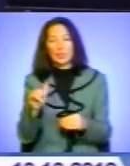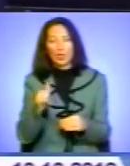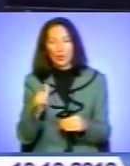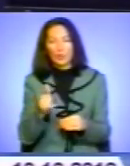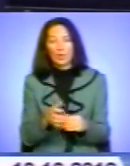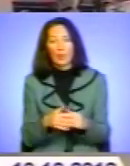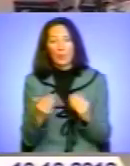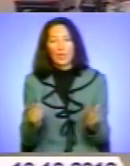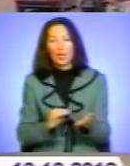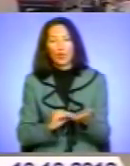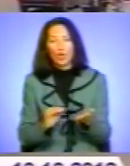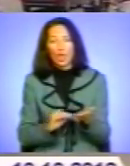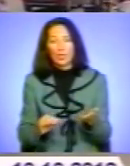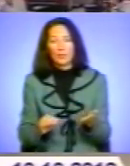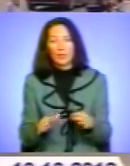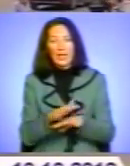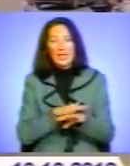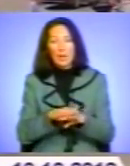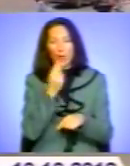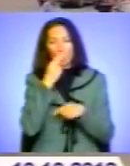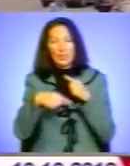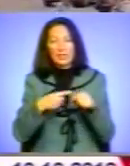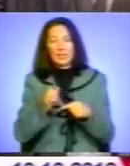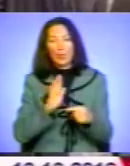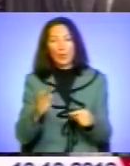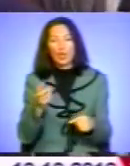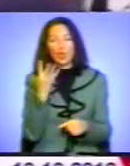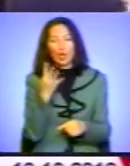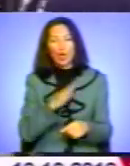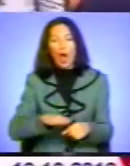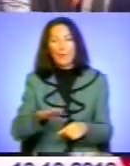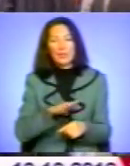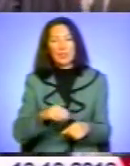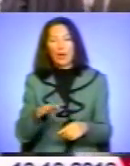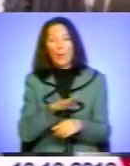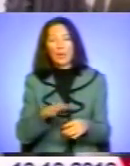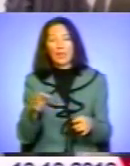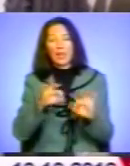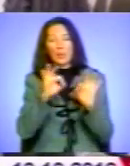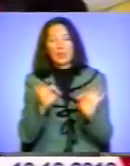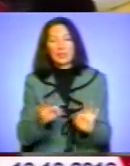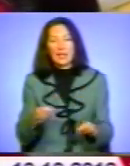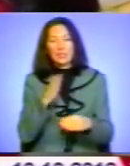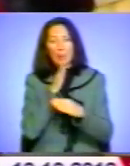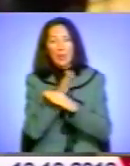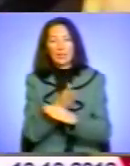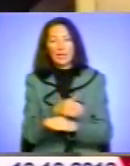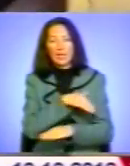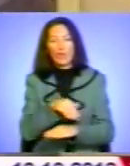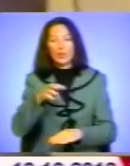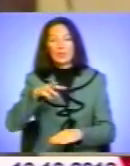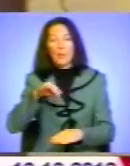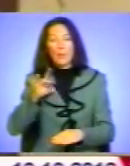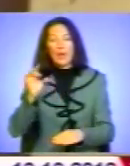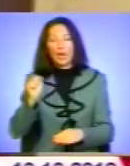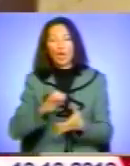сюжеті. Ярмарок традиційно відбудеться на чотирьох масивах – Майдані мистецтв, перехресті вулиці Миру Дружби,